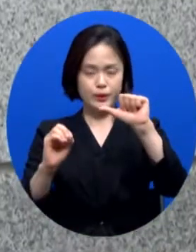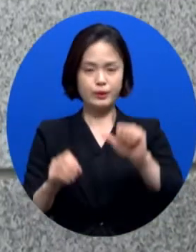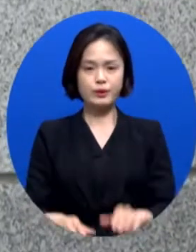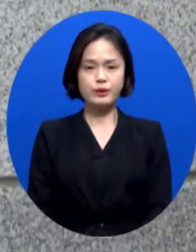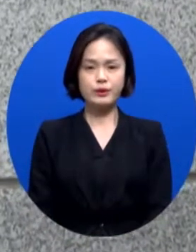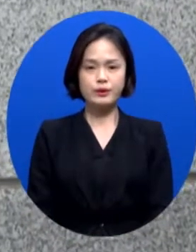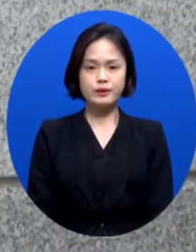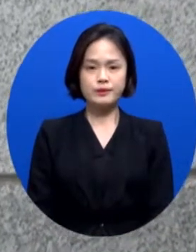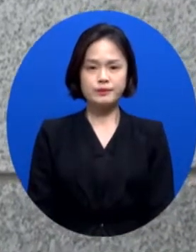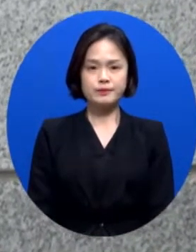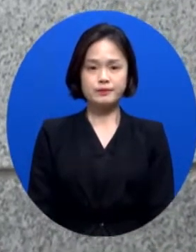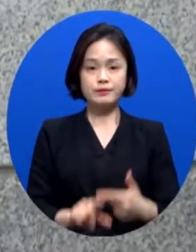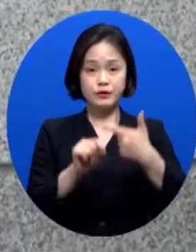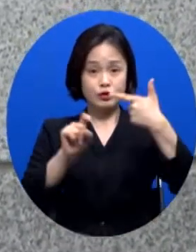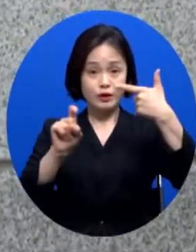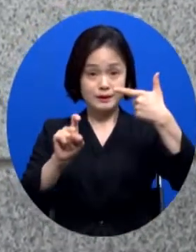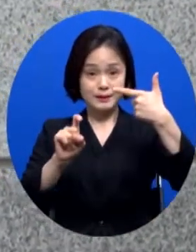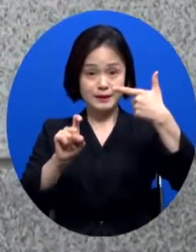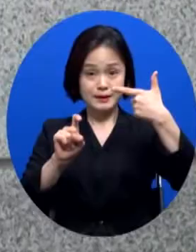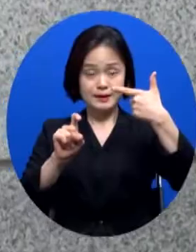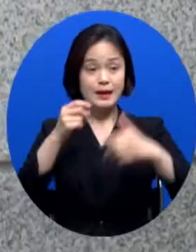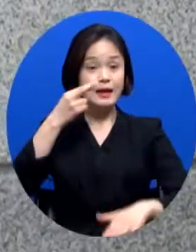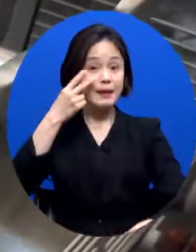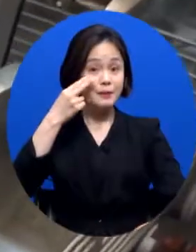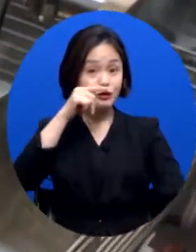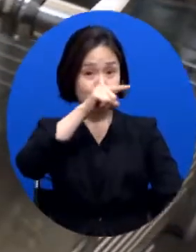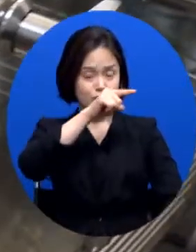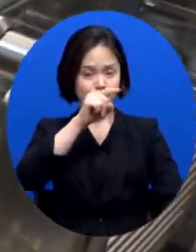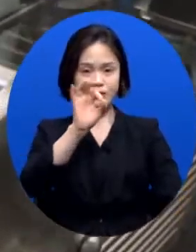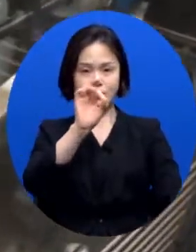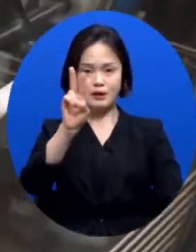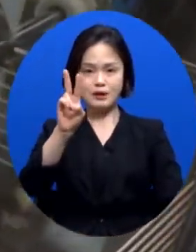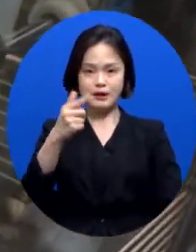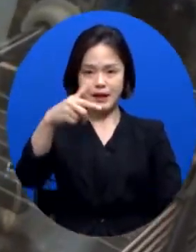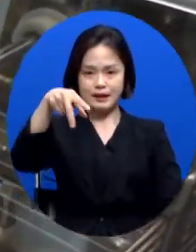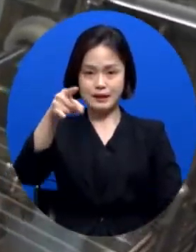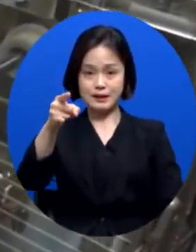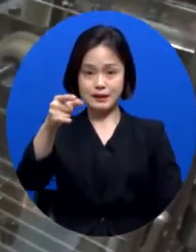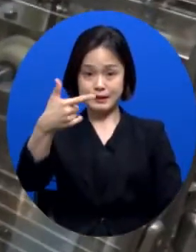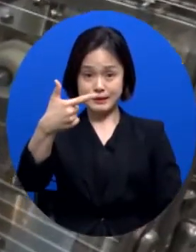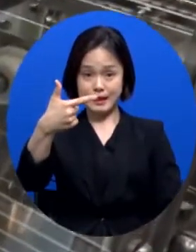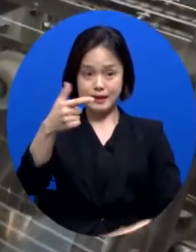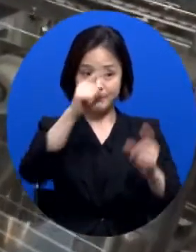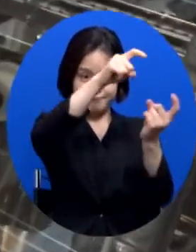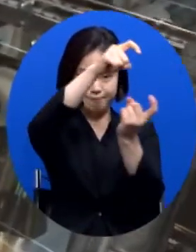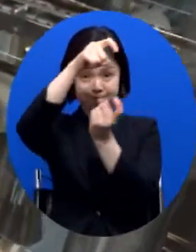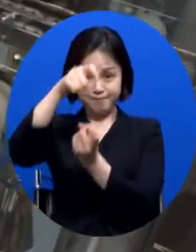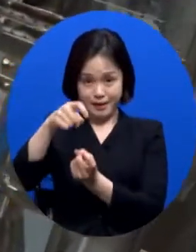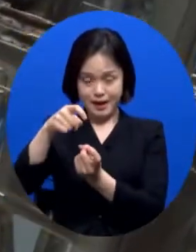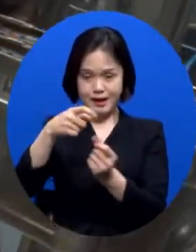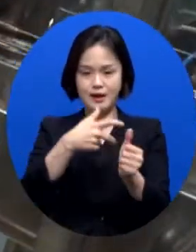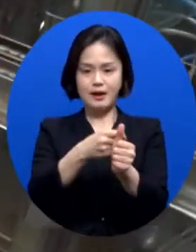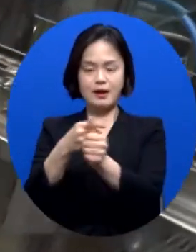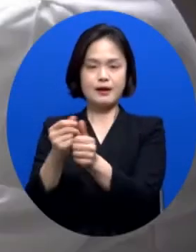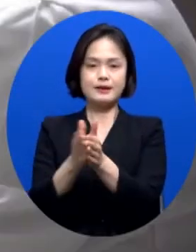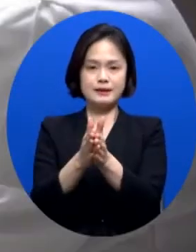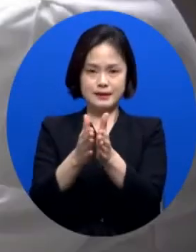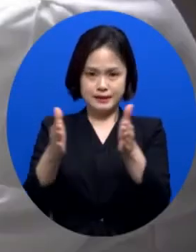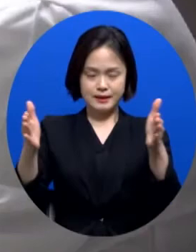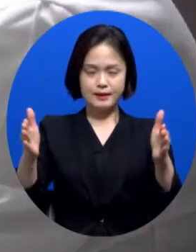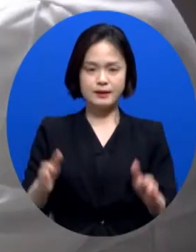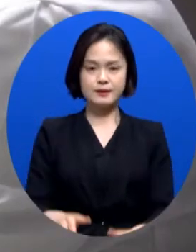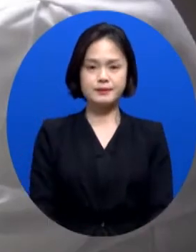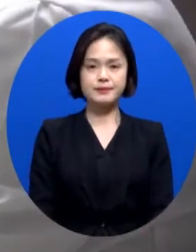지난 10일에는 한미정상회담을 통해 미국에서 공유한 얀센 백신도 접종을 시작해서 예. 전국적으로 백신 접종이 더욱